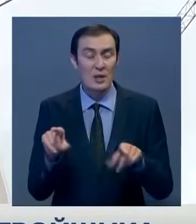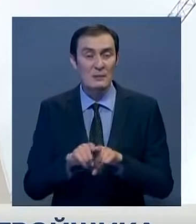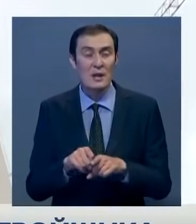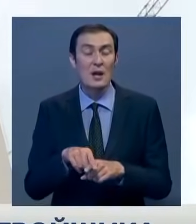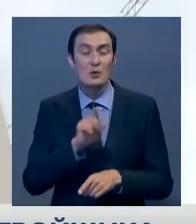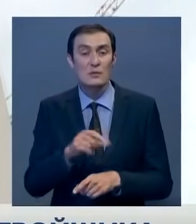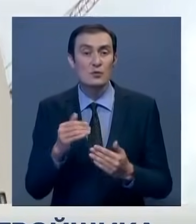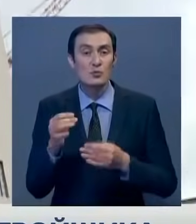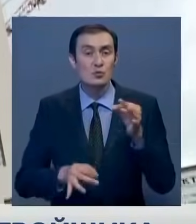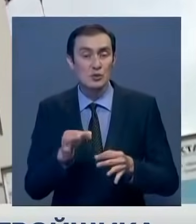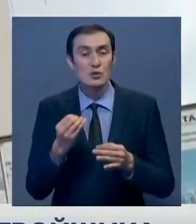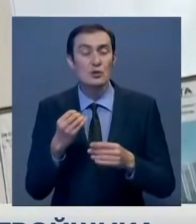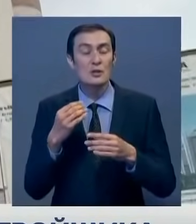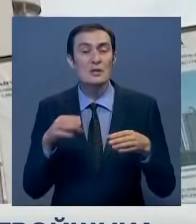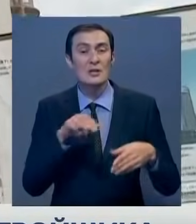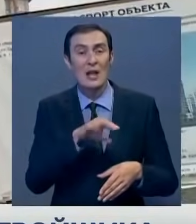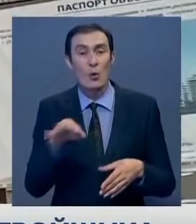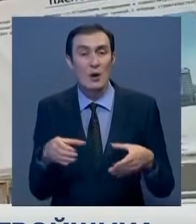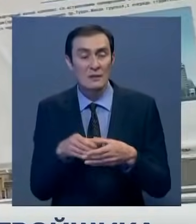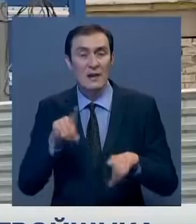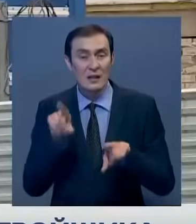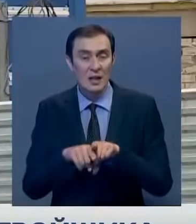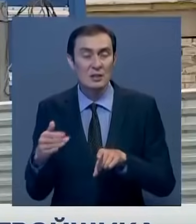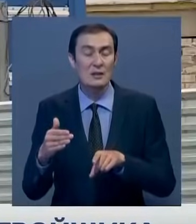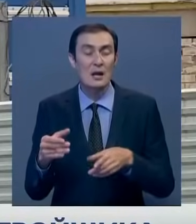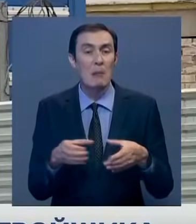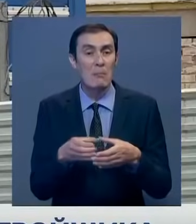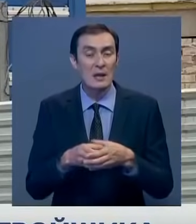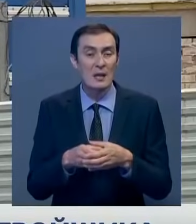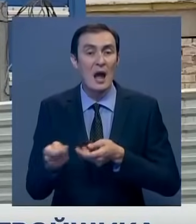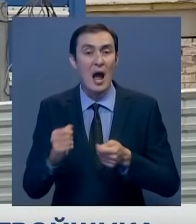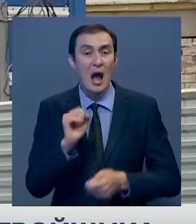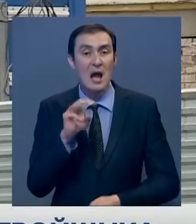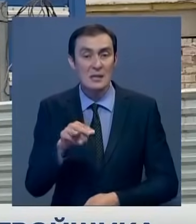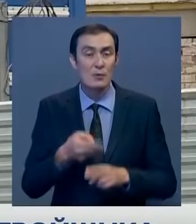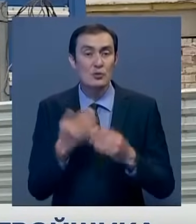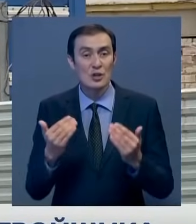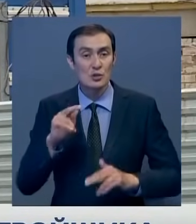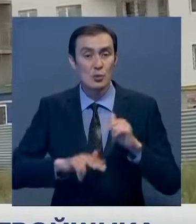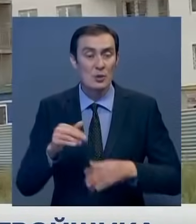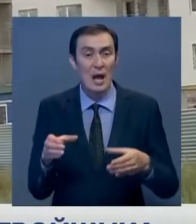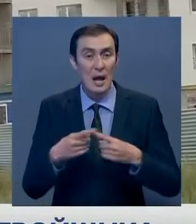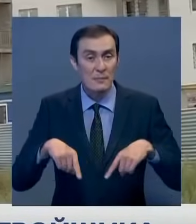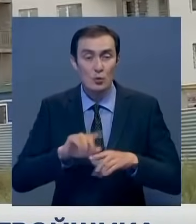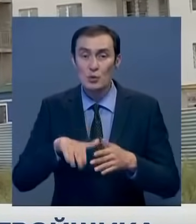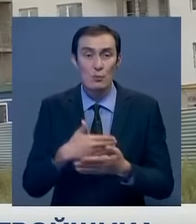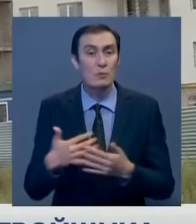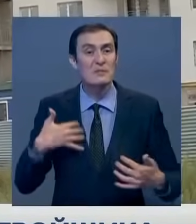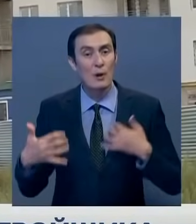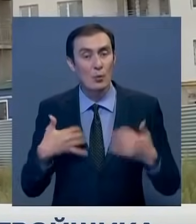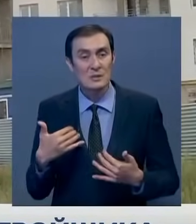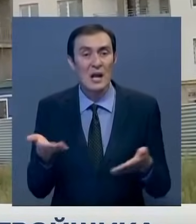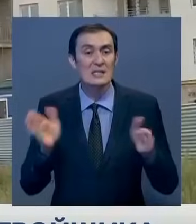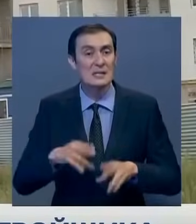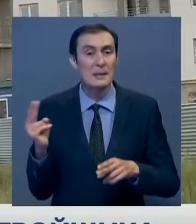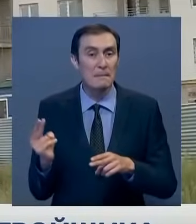дольщики намерены судиться не только с ТО, но и с подведомственной Акимату компанией, которая достраивает объект. Люди до сих пор боятся